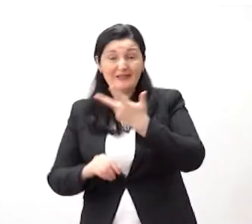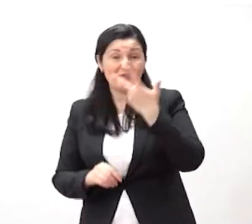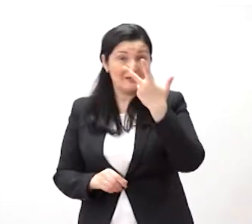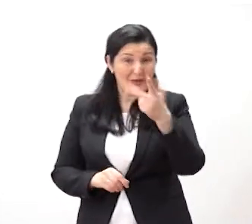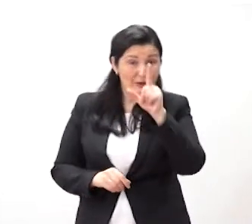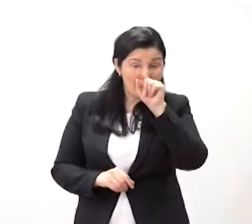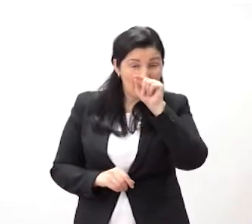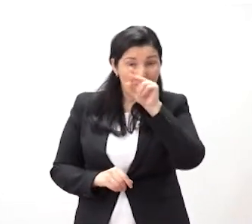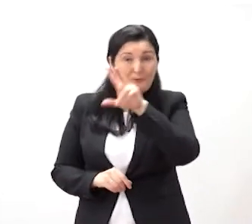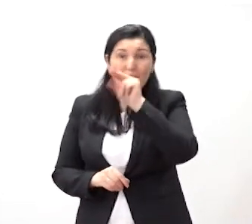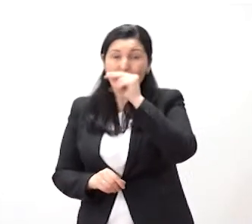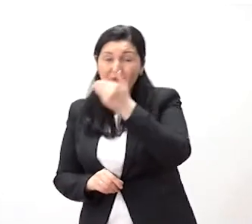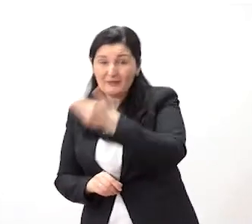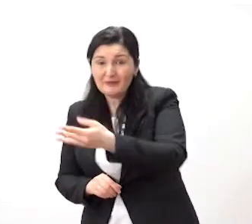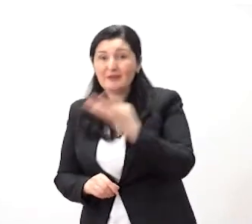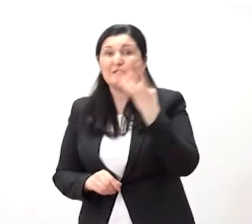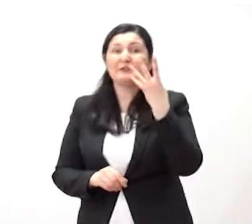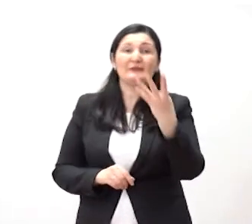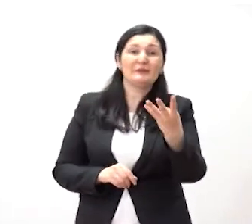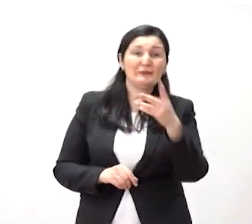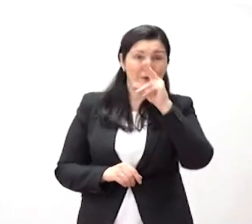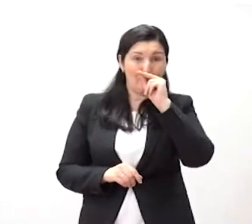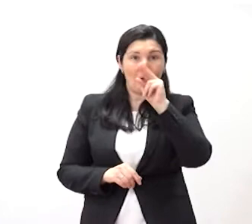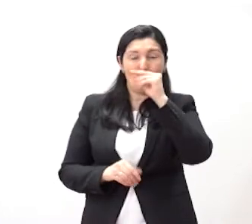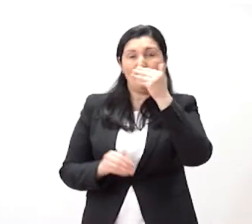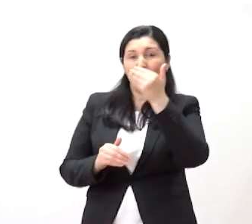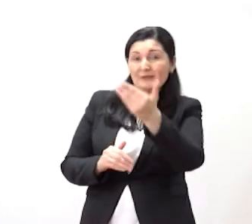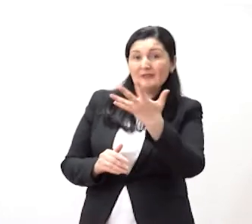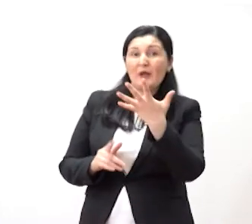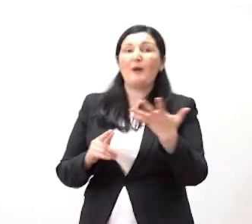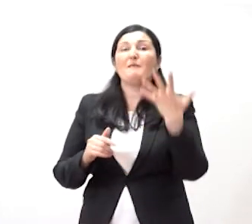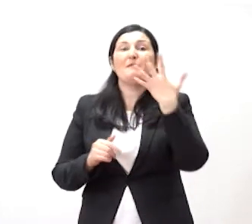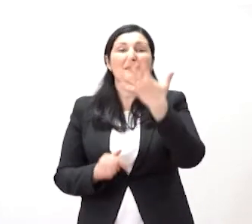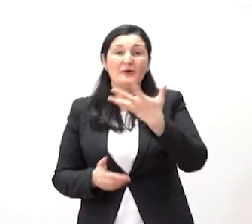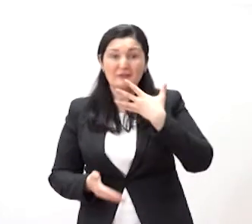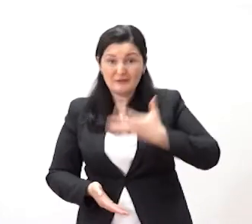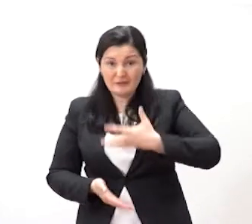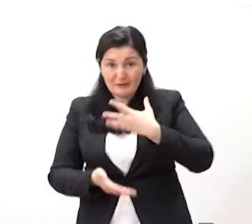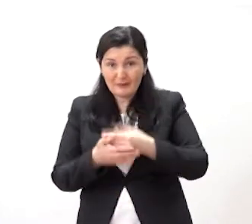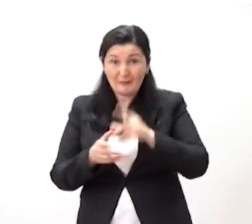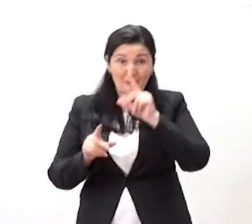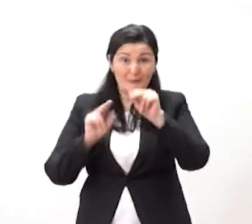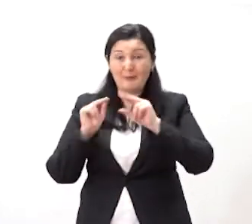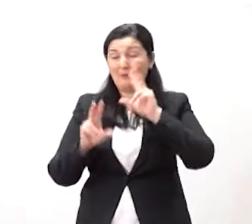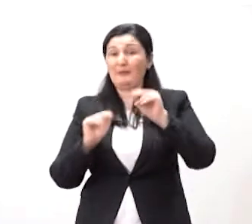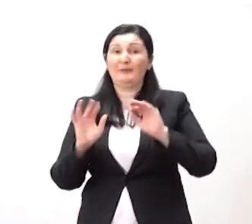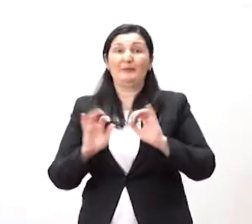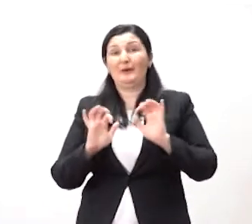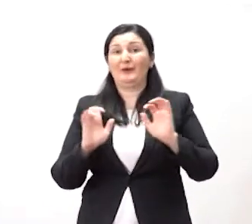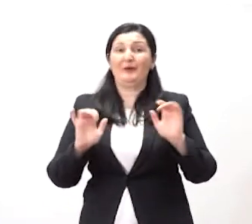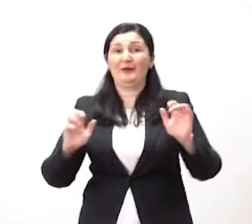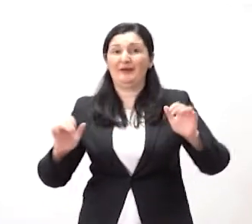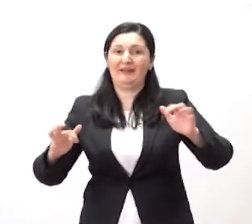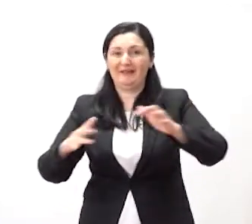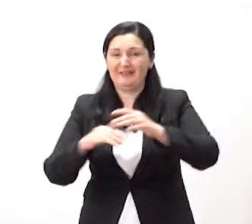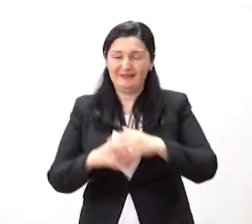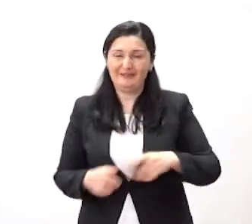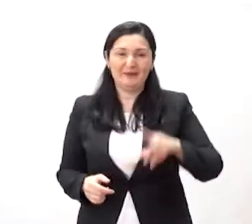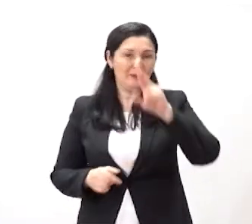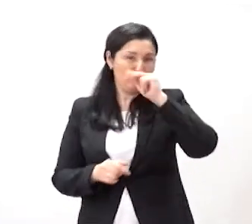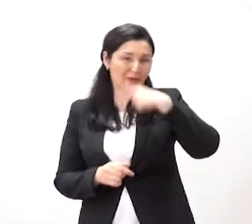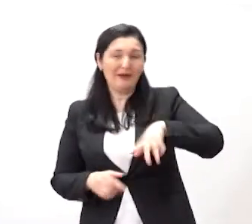چوجه مرغابی، چهار چوجه غاز و پنج چوجه خودش برآمد. مرغ